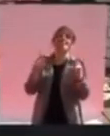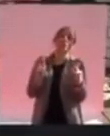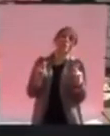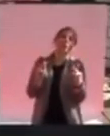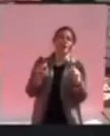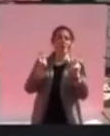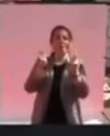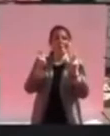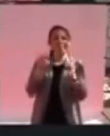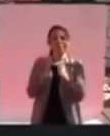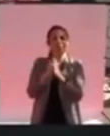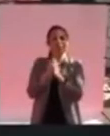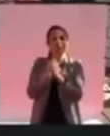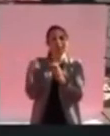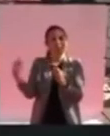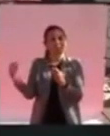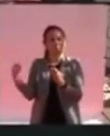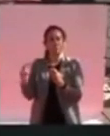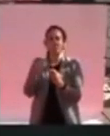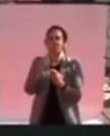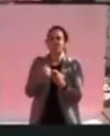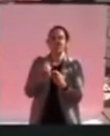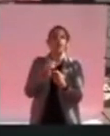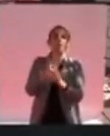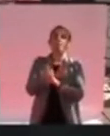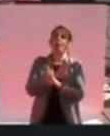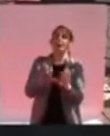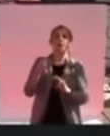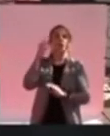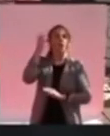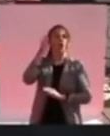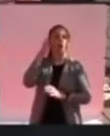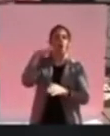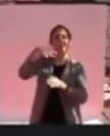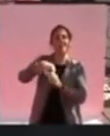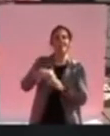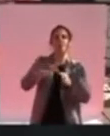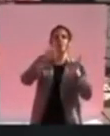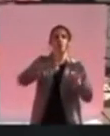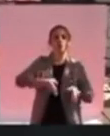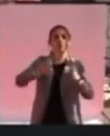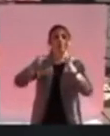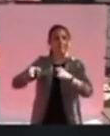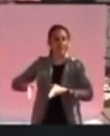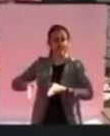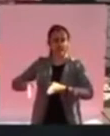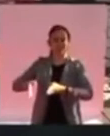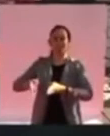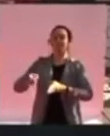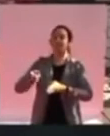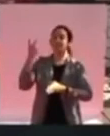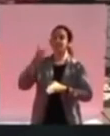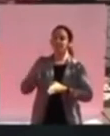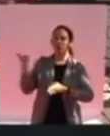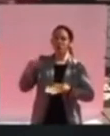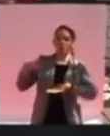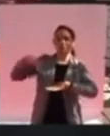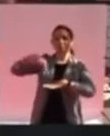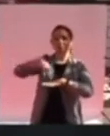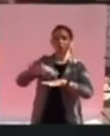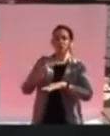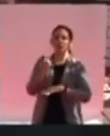su questo palco ci sono tre persone che avremmo definito ripetutamente